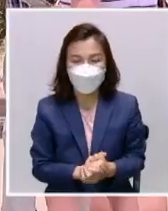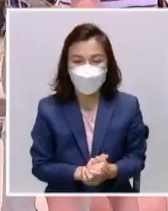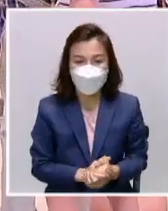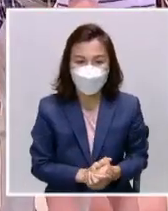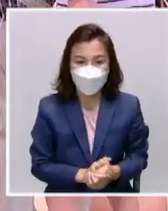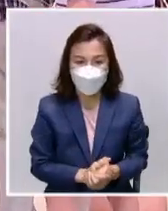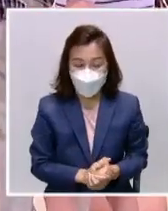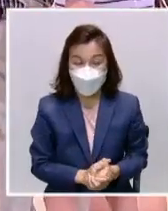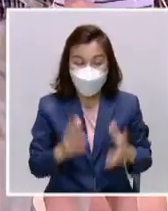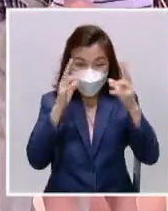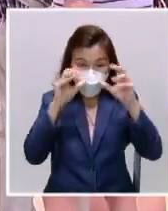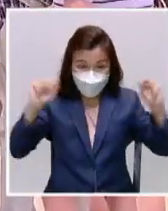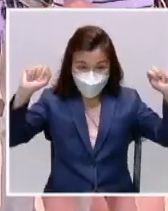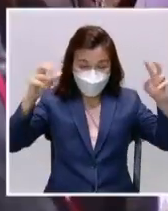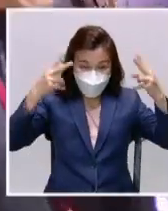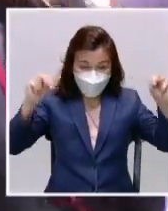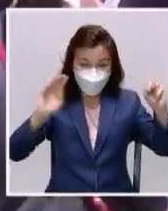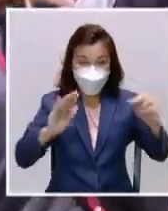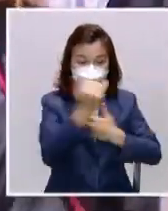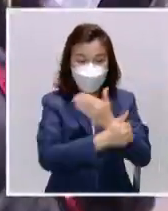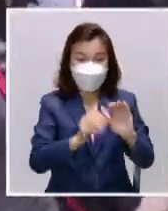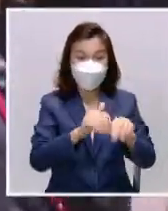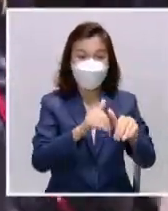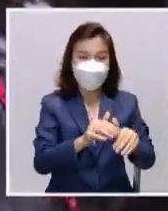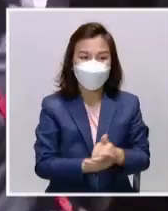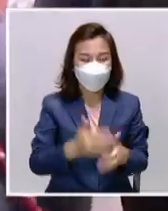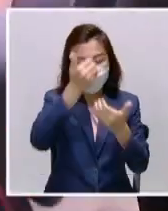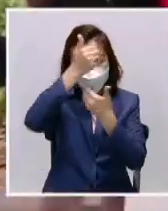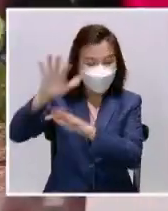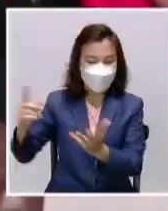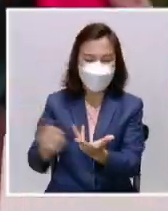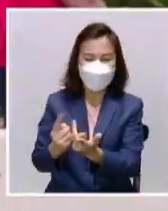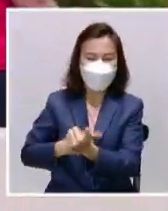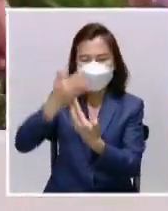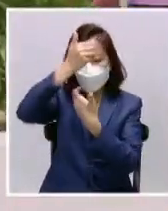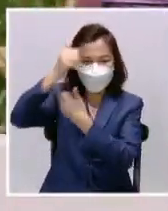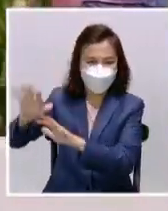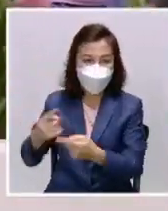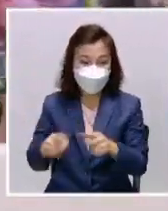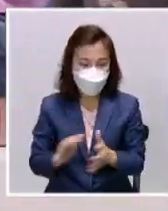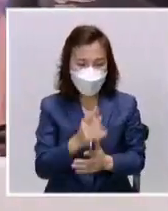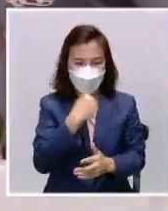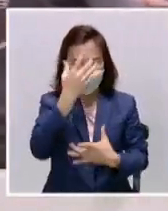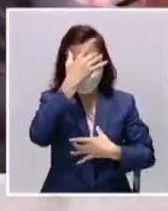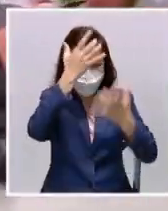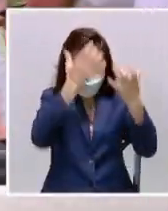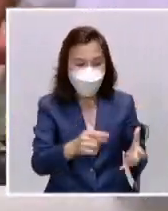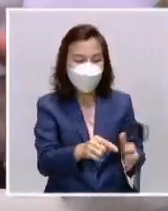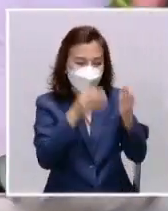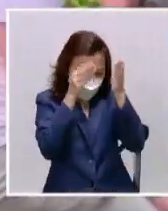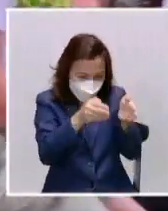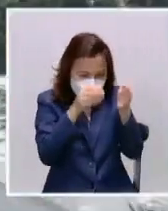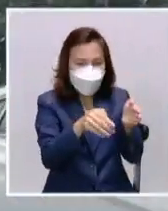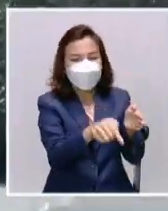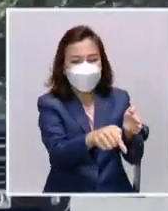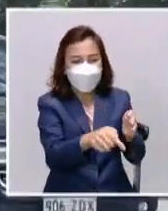ตรีสก๊อตบริหารของออสเตรเลียก็ให้สัมภาษณ์ว่าต้องอยู่สนใจยอดผู้ติดเชื้อแต่สนใจผู้ติดเชื้ออาการหนักแทนรวม